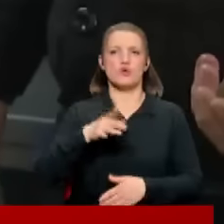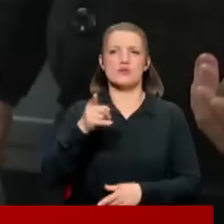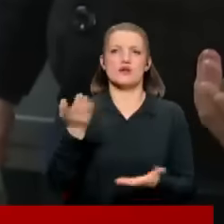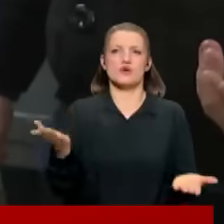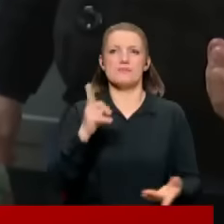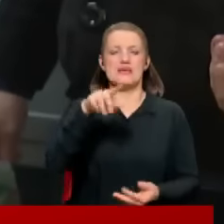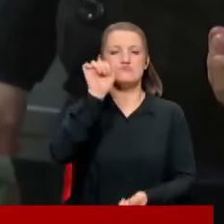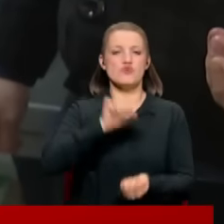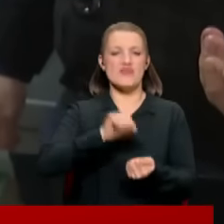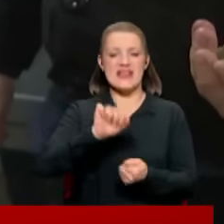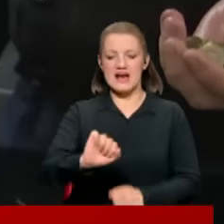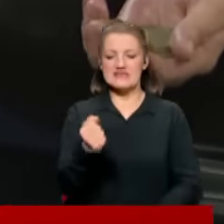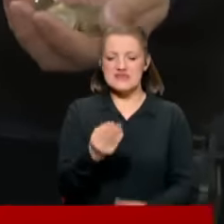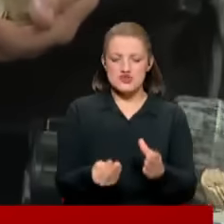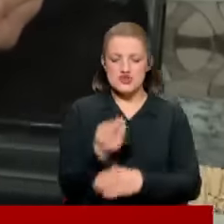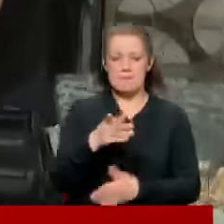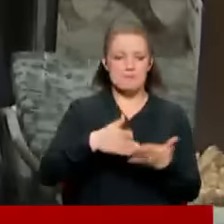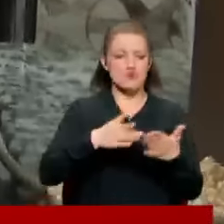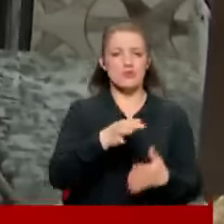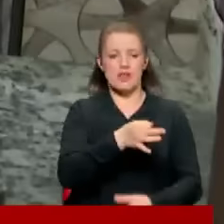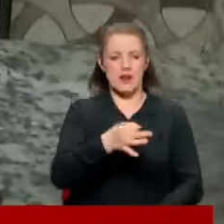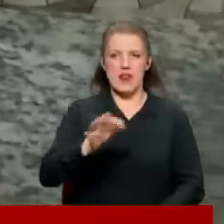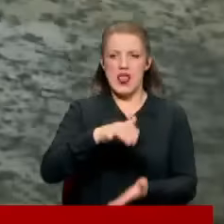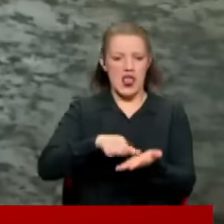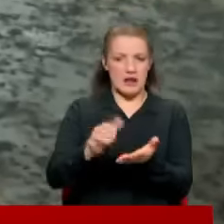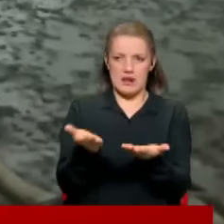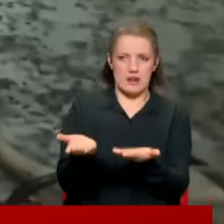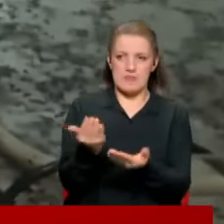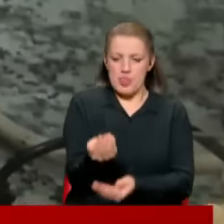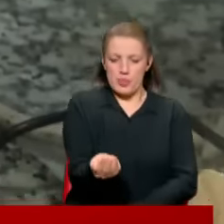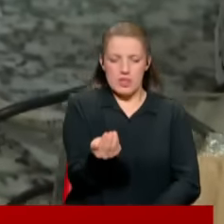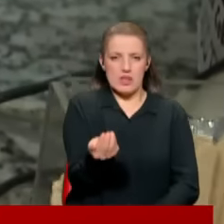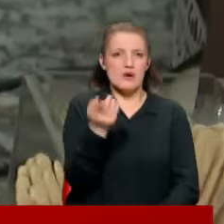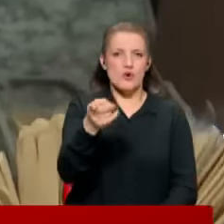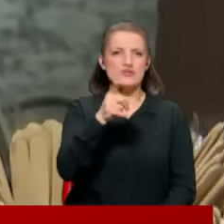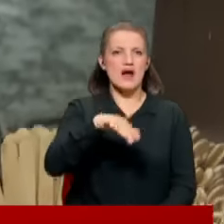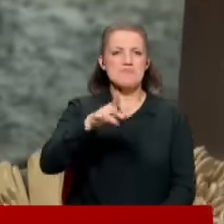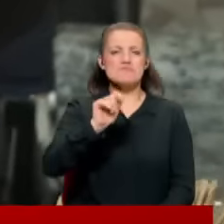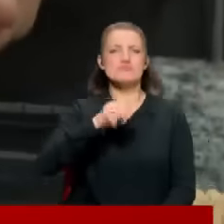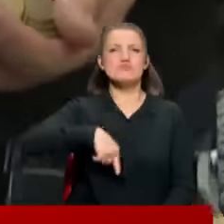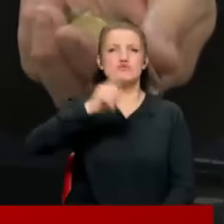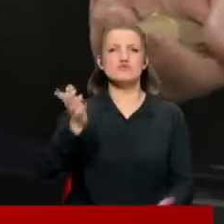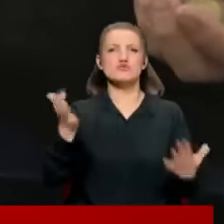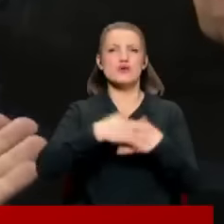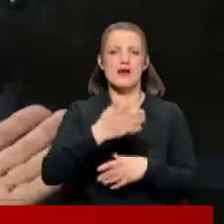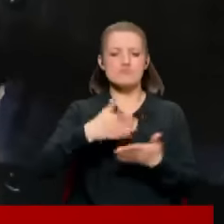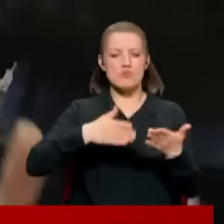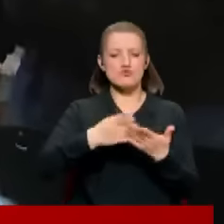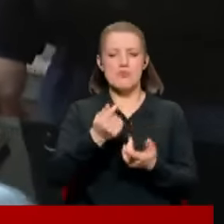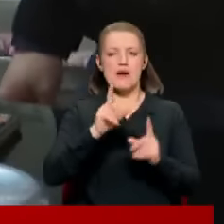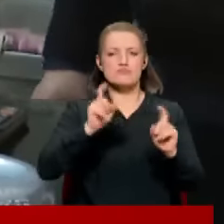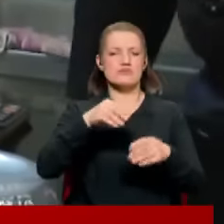yok. Bir büfenin kasasından çıkan bozuk paraların hepsi bu kadar, bir avuç kadar. Onlar bütün gün bozuk para bulmak